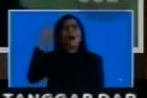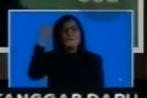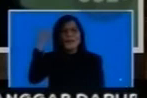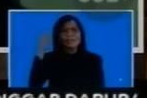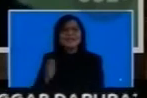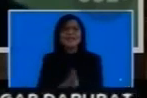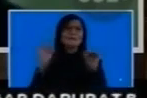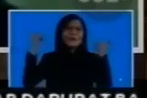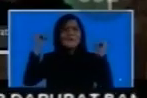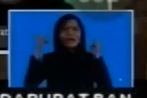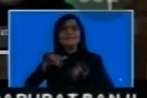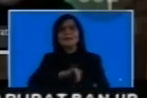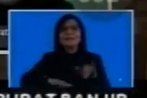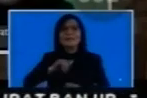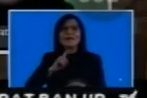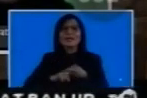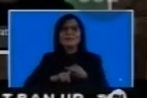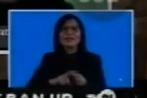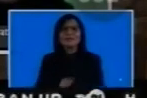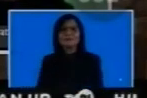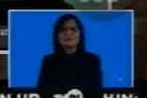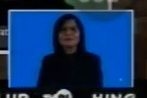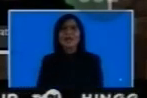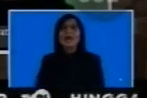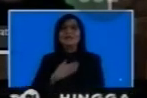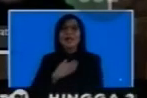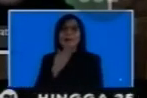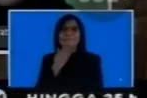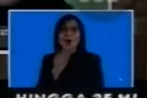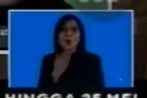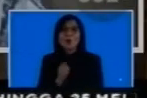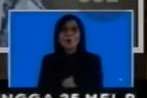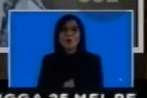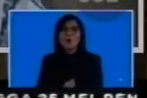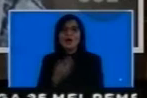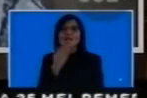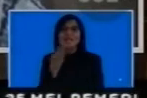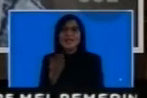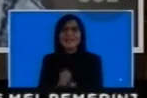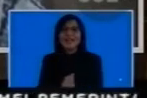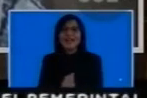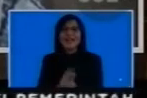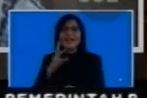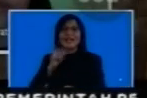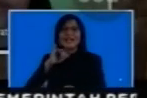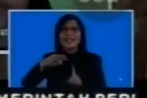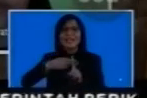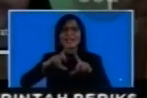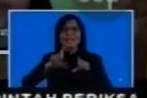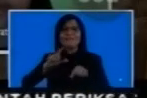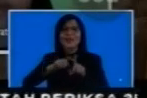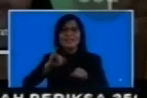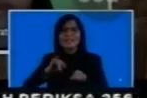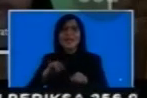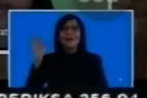dan bermain bersama. Oke, baik. Kalau gitu saya mau tanya ke Rivaldi. Rivaldi, apa kabar? Baik,